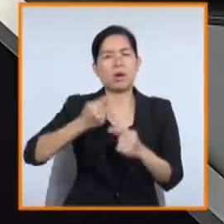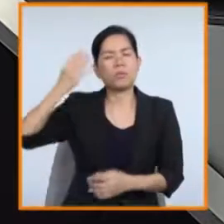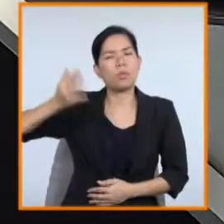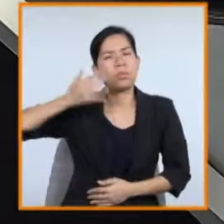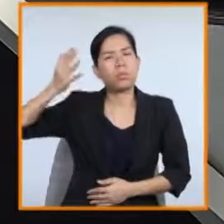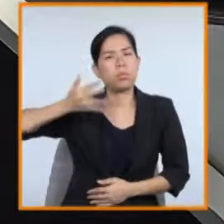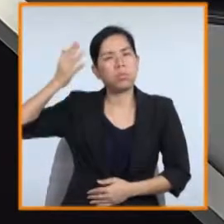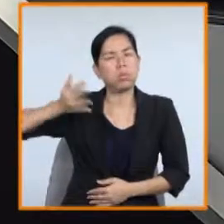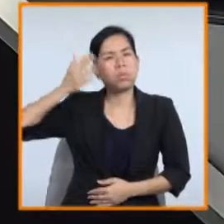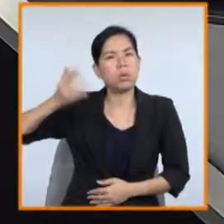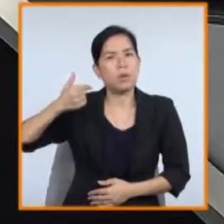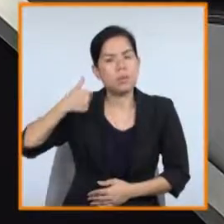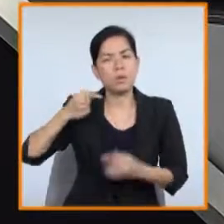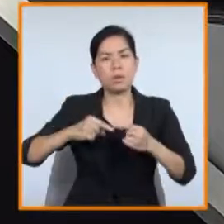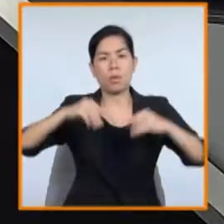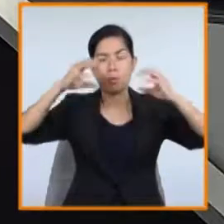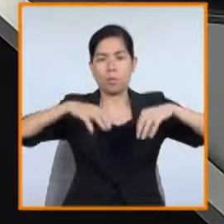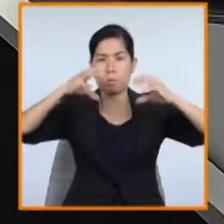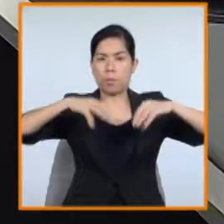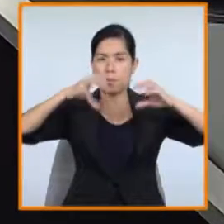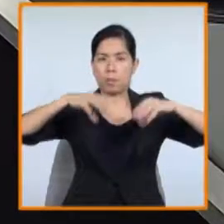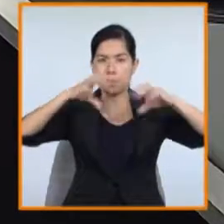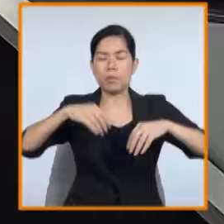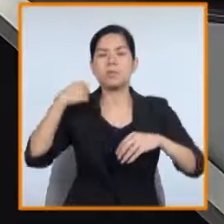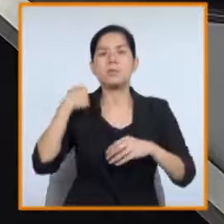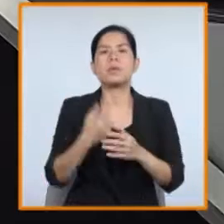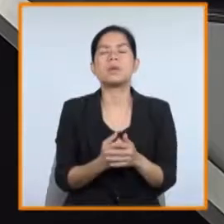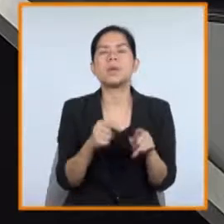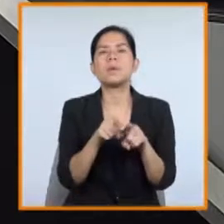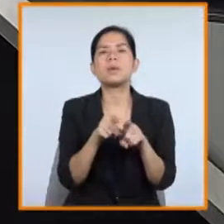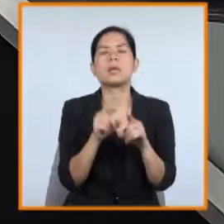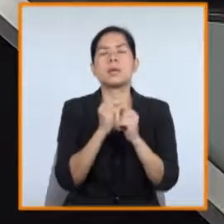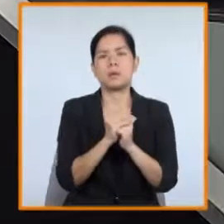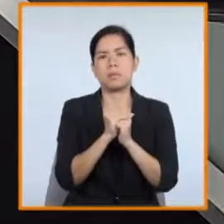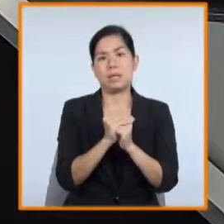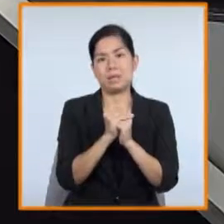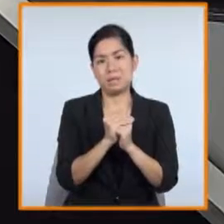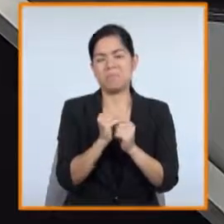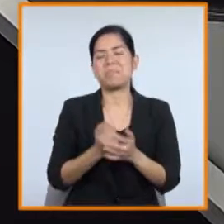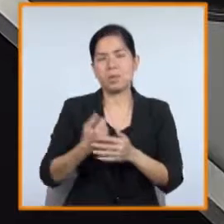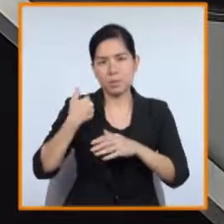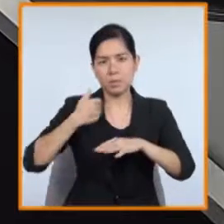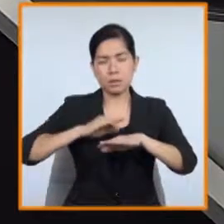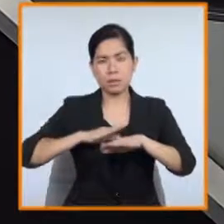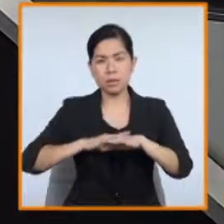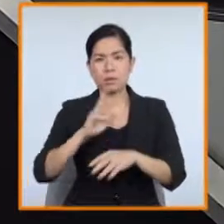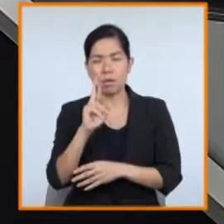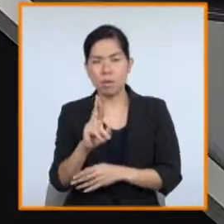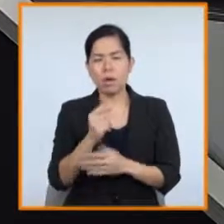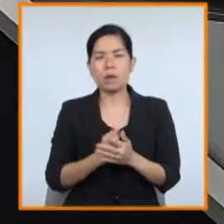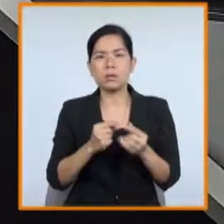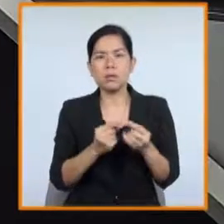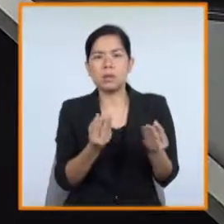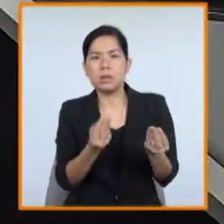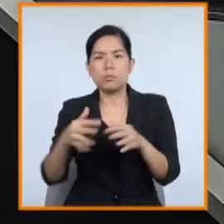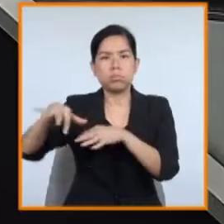ซึ่งก็อาจจะทำให้ฝนตกหนักในหลายพื้นที่นะคะเช่นเดียวกับจีนค่ะที่ก็ต้องเฝ้าระวังทั้งเรื่องของดินถล่มแล้วก็ฝนตกหนัก